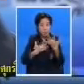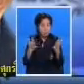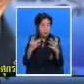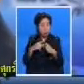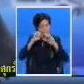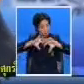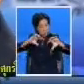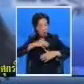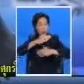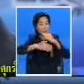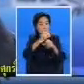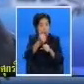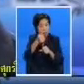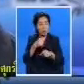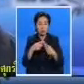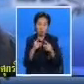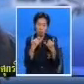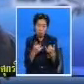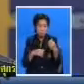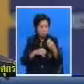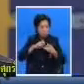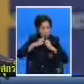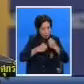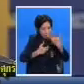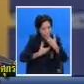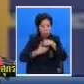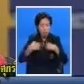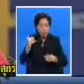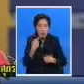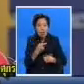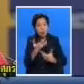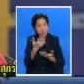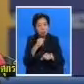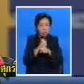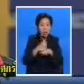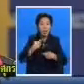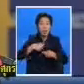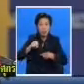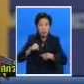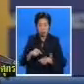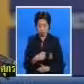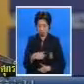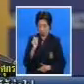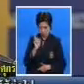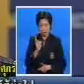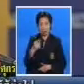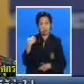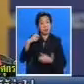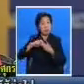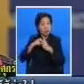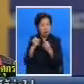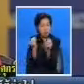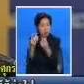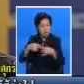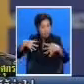เลยทำให้ภาวะภวังค์ที่จะมาแก้ไขปัญหาภายในคือจริงๆวิกฤตที่ยังไม่ได้พูดในเรื่องความขัดแย้งอันนั้นน่ะพูดตรงๆเนี่ยเป็นเรื่องของเราจริงๆ